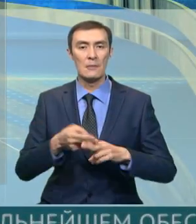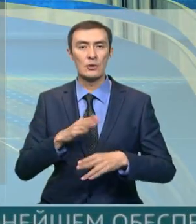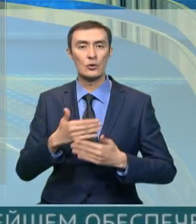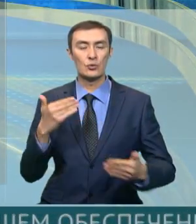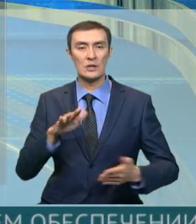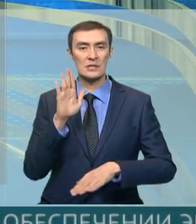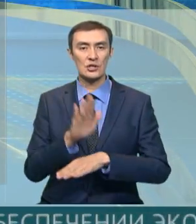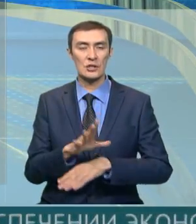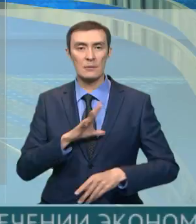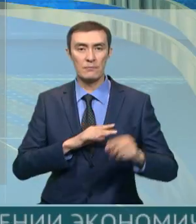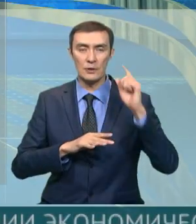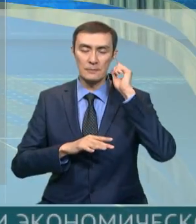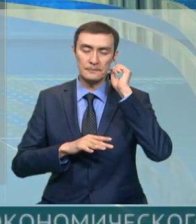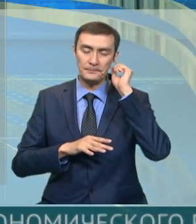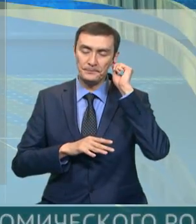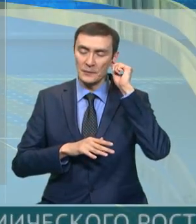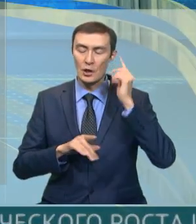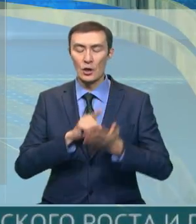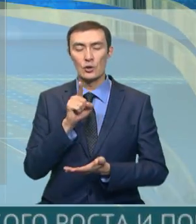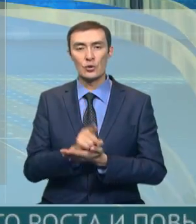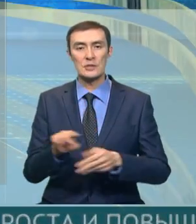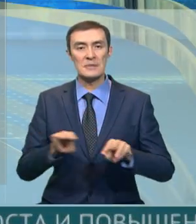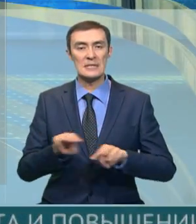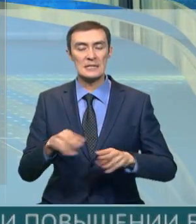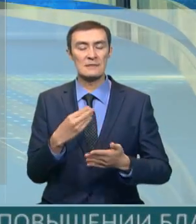До назначения он занимал должность министра финансов.